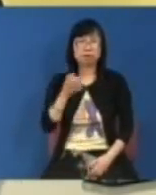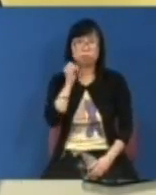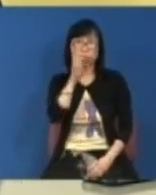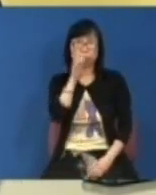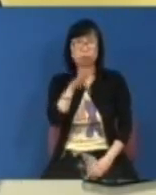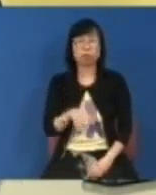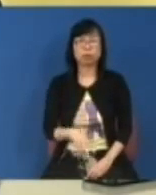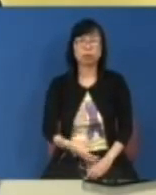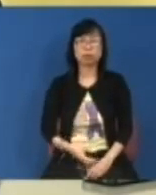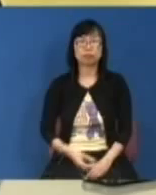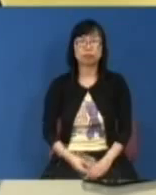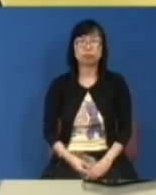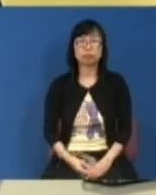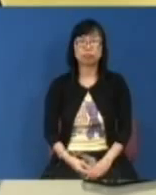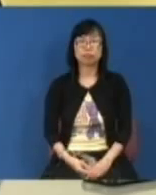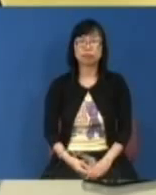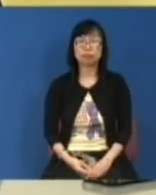嘅咩？